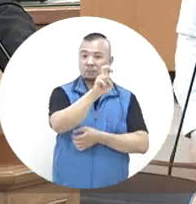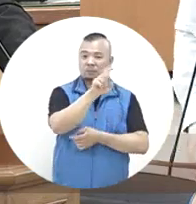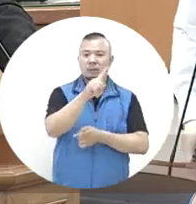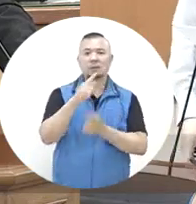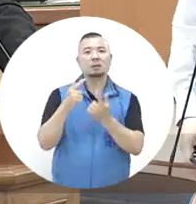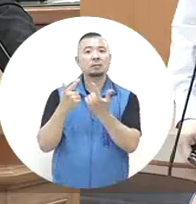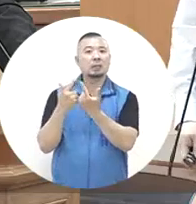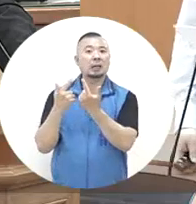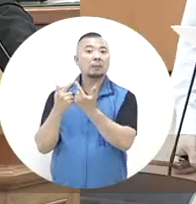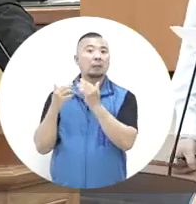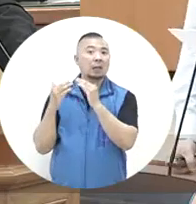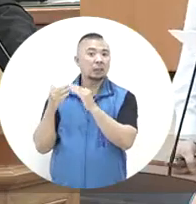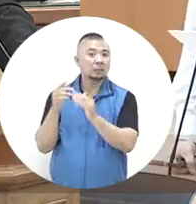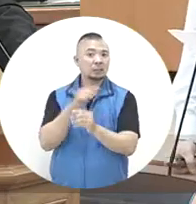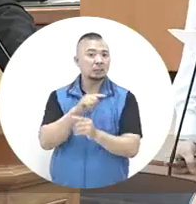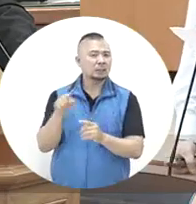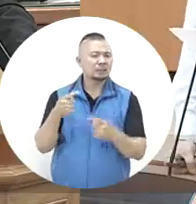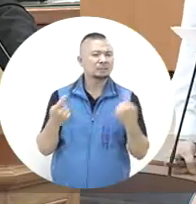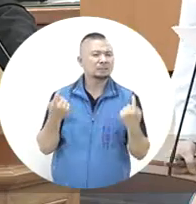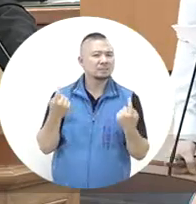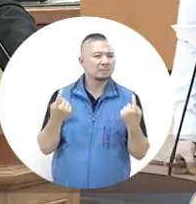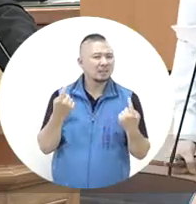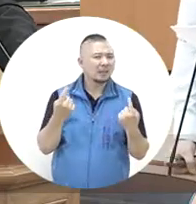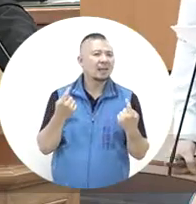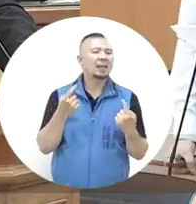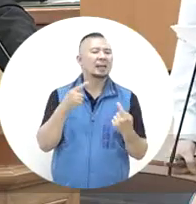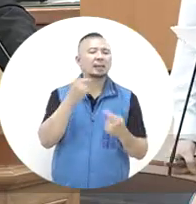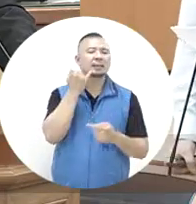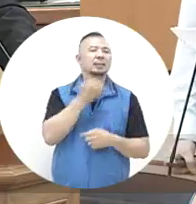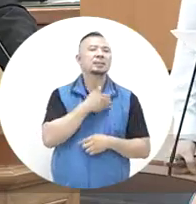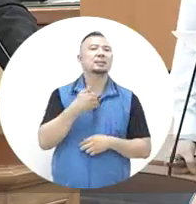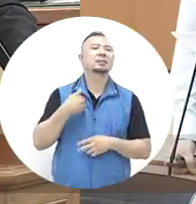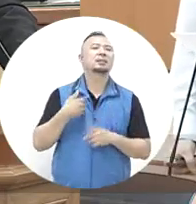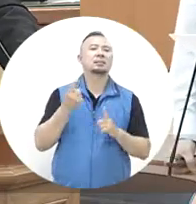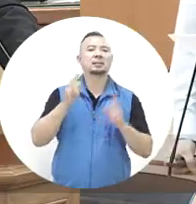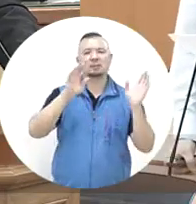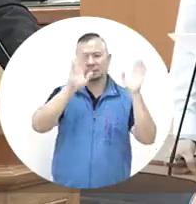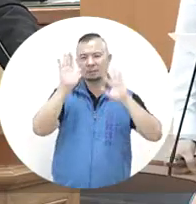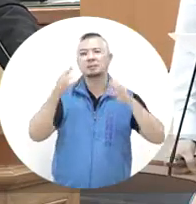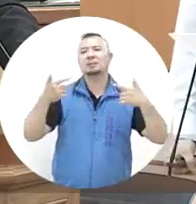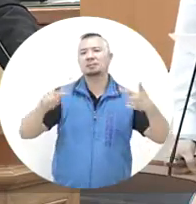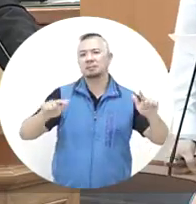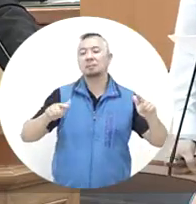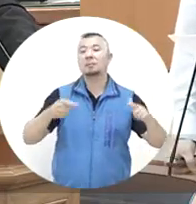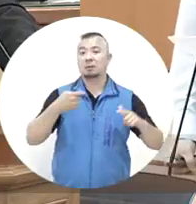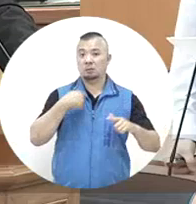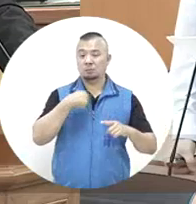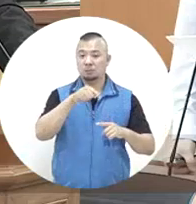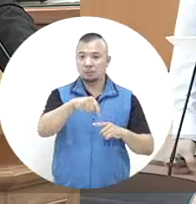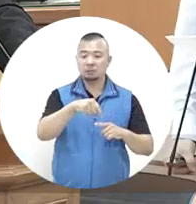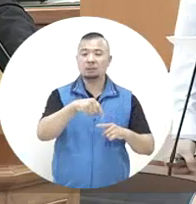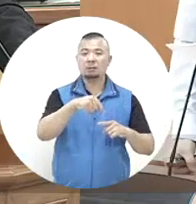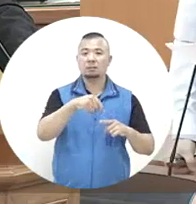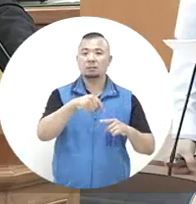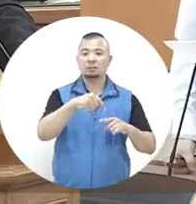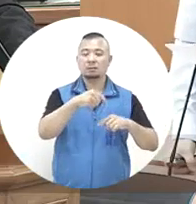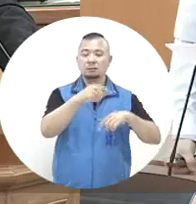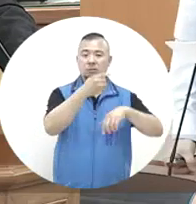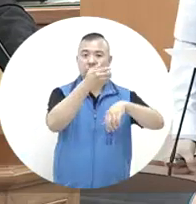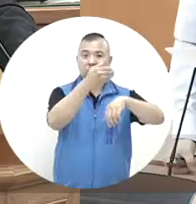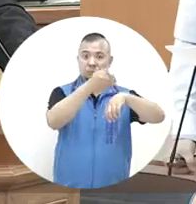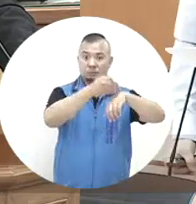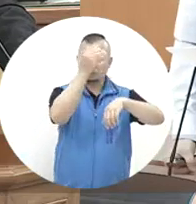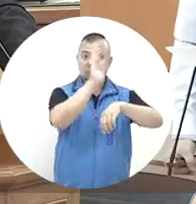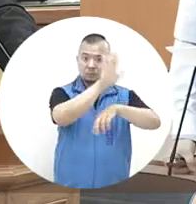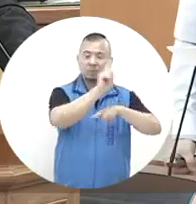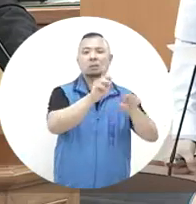在比较上，有的时候是立基点不太一样，像我们是9点就可以开始点，台北市大概